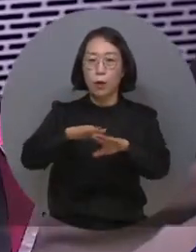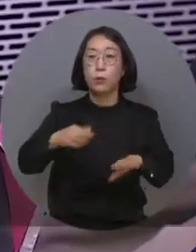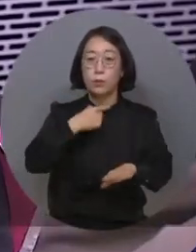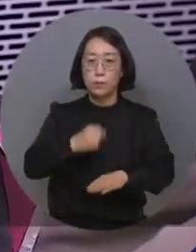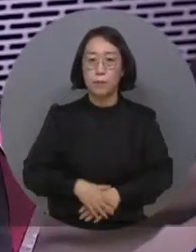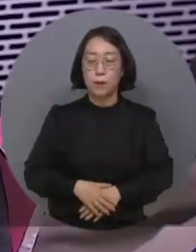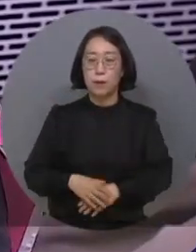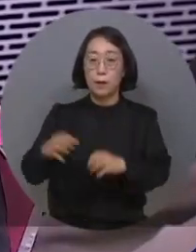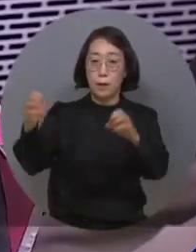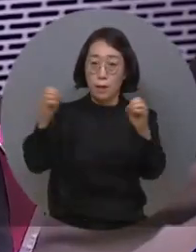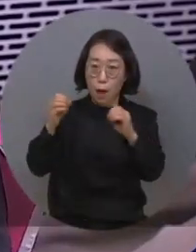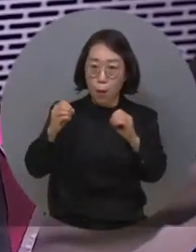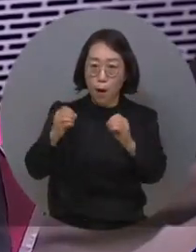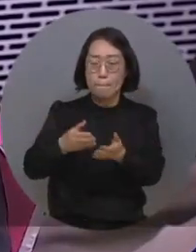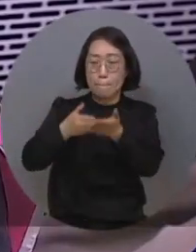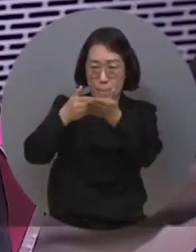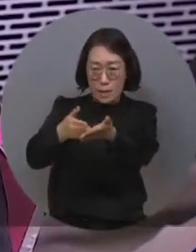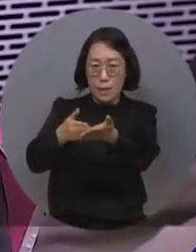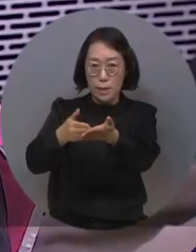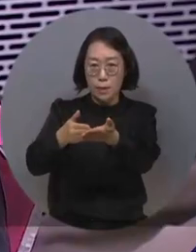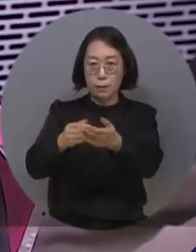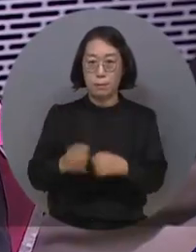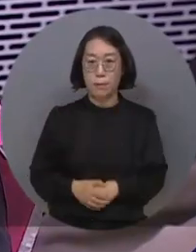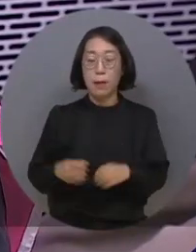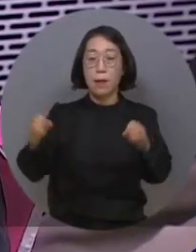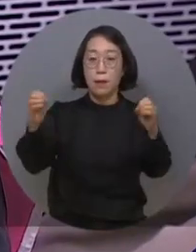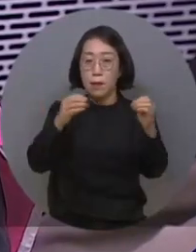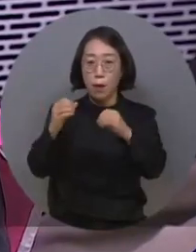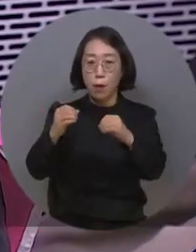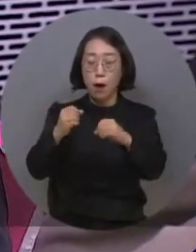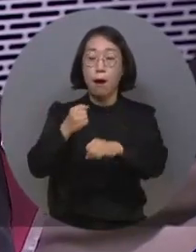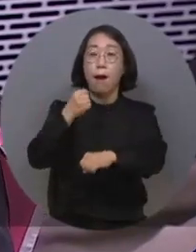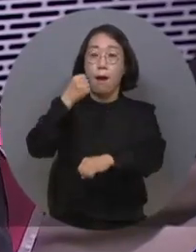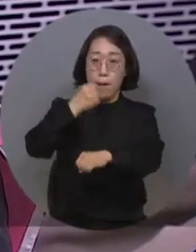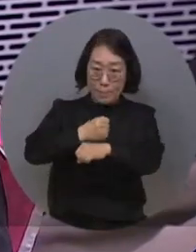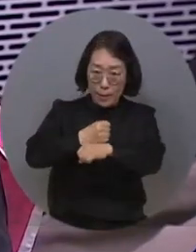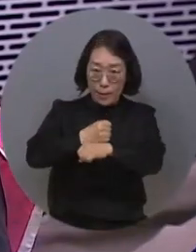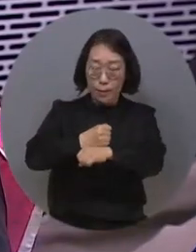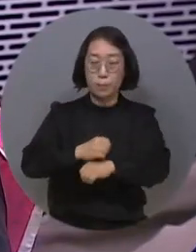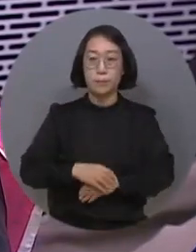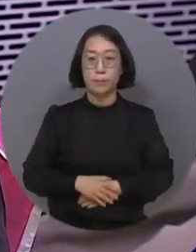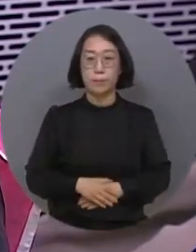대화를 촉구합니다. 대화에 나서겠습니다.